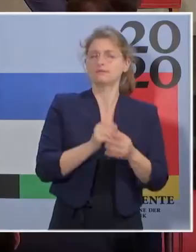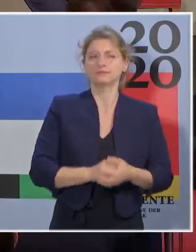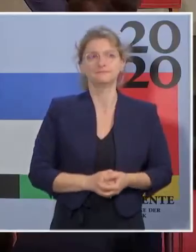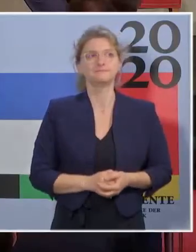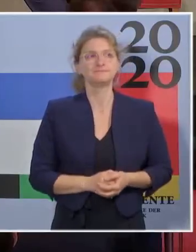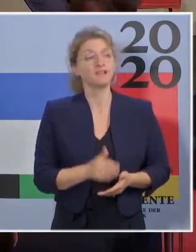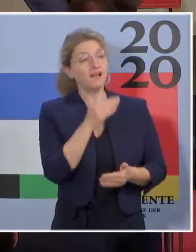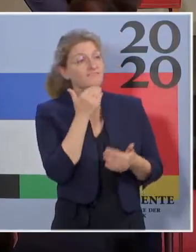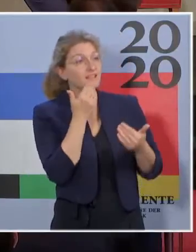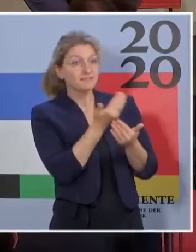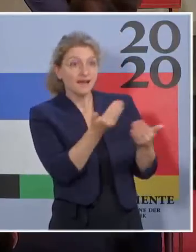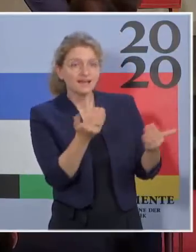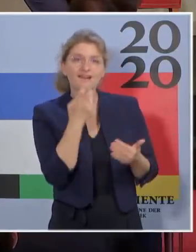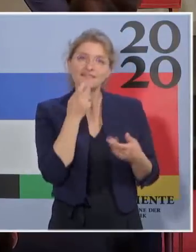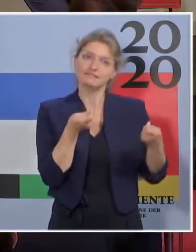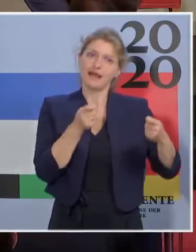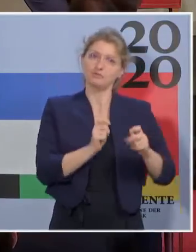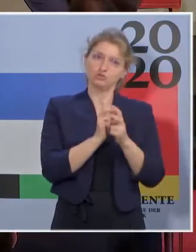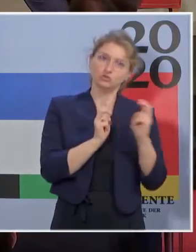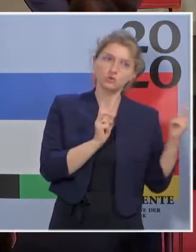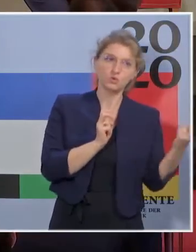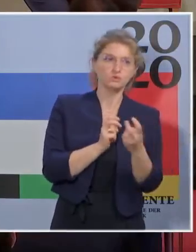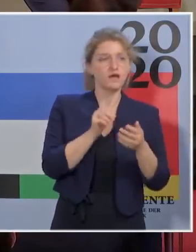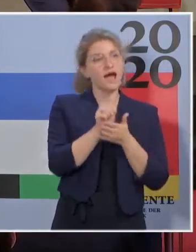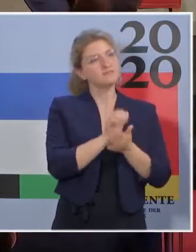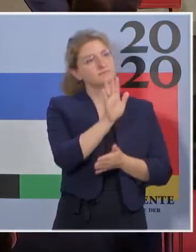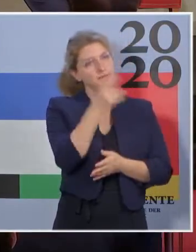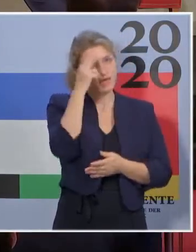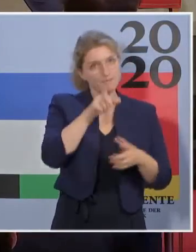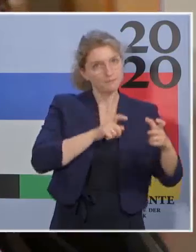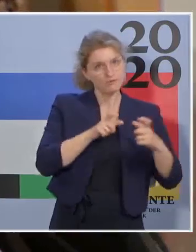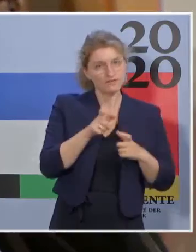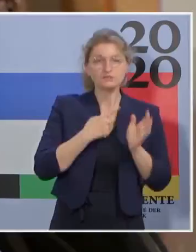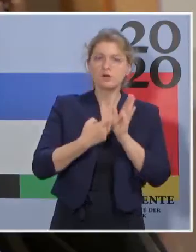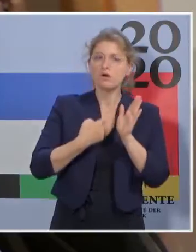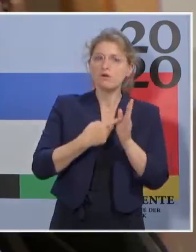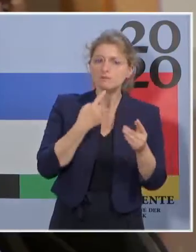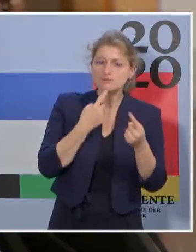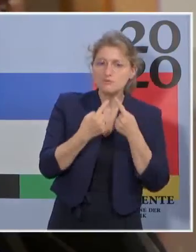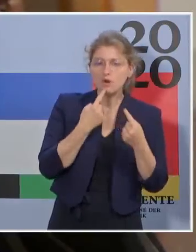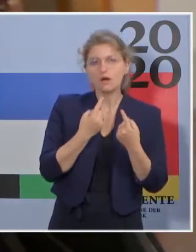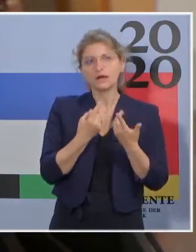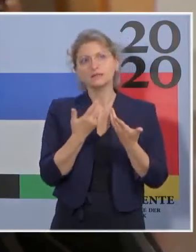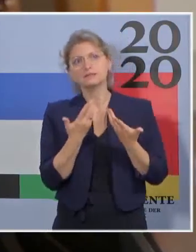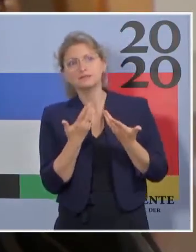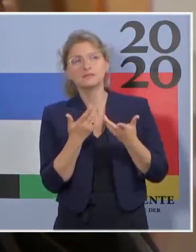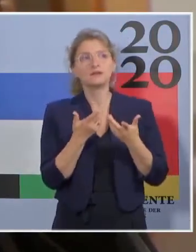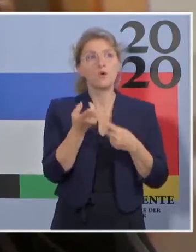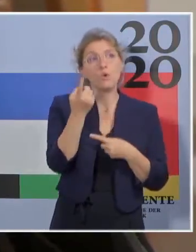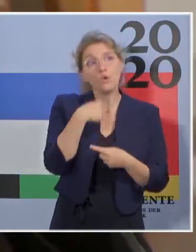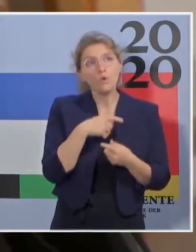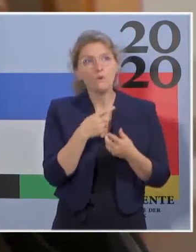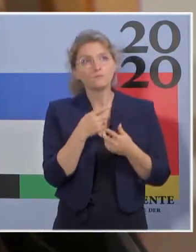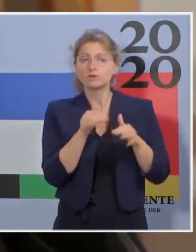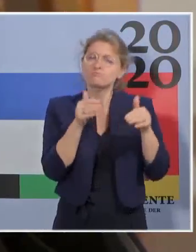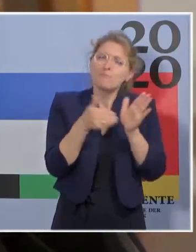zur Schlussrunde kommen und mit Ihnen beginnen, Herr Professor. Es wird immer wieder darüber gesprochen, dass es so etwas wie eine Neukodifikation